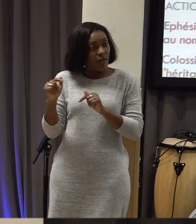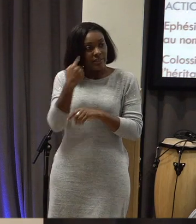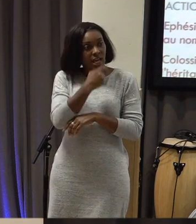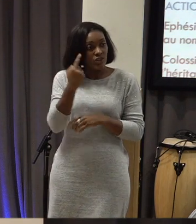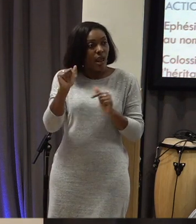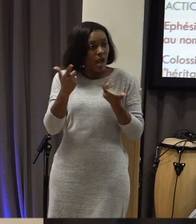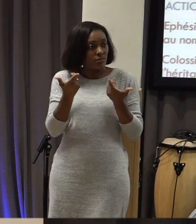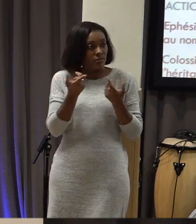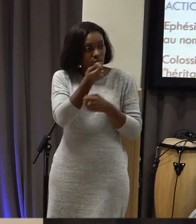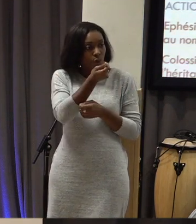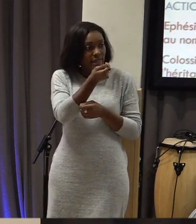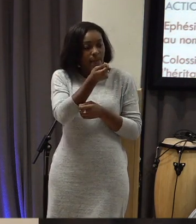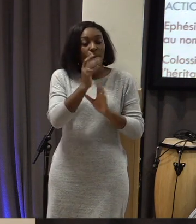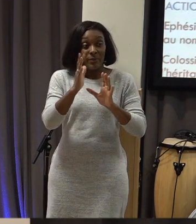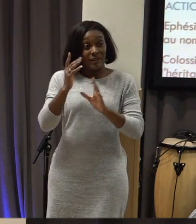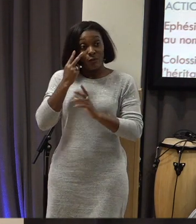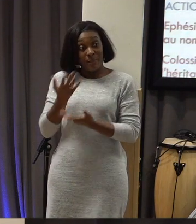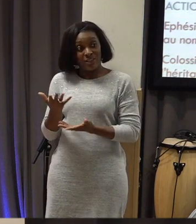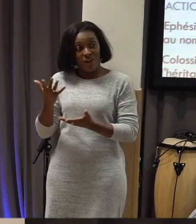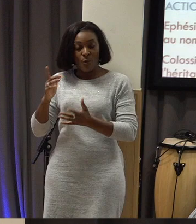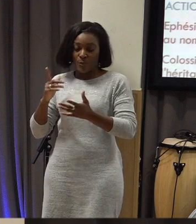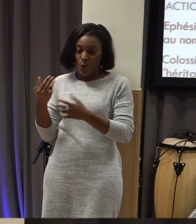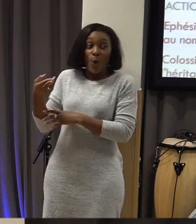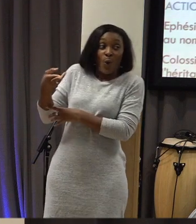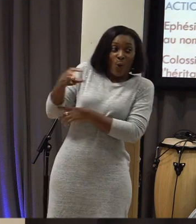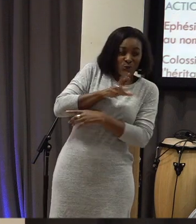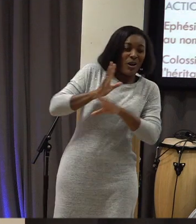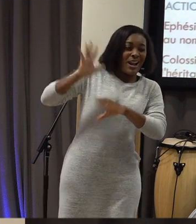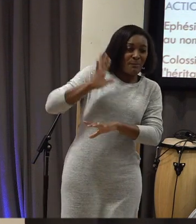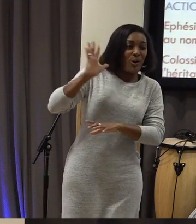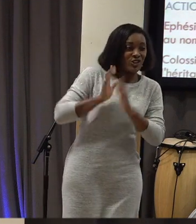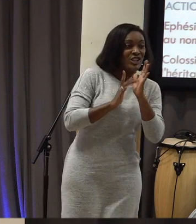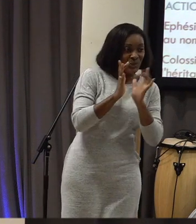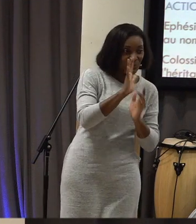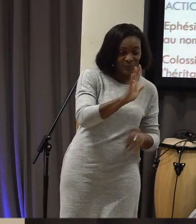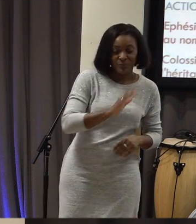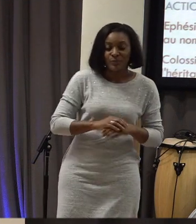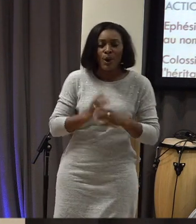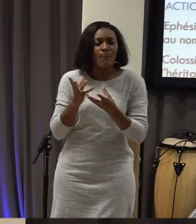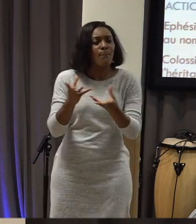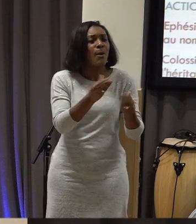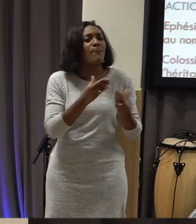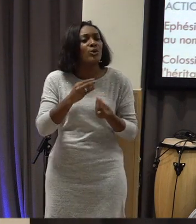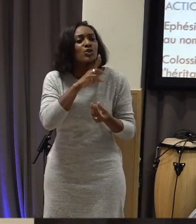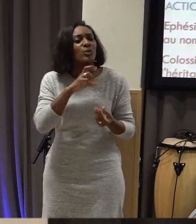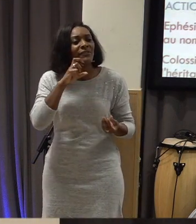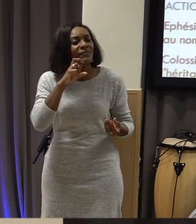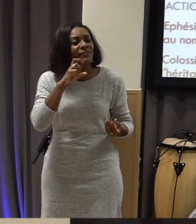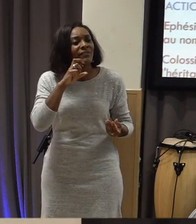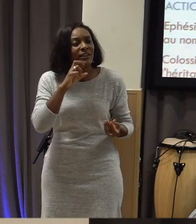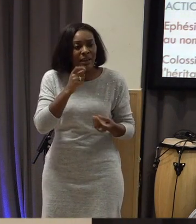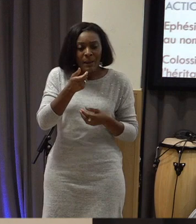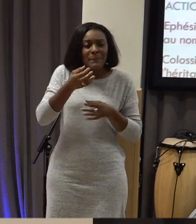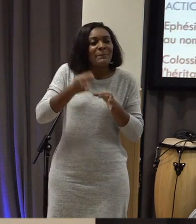Et si on se remet dans le contexte, le peuple grec et le peuple juif à l'époque, pour cela, ça s'apparente à